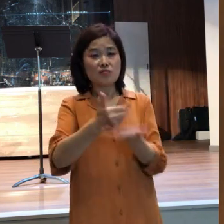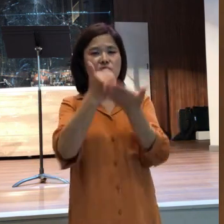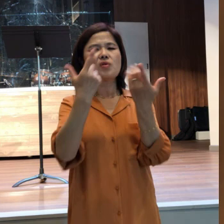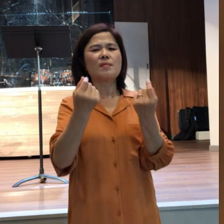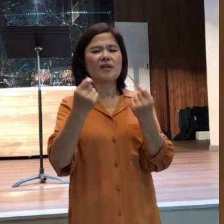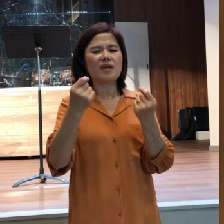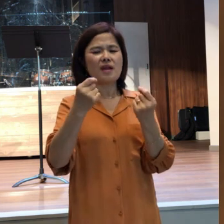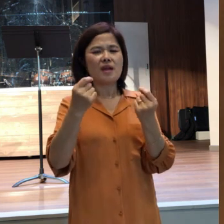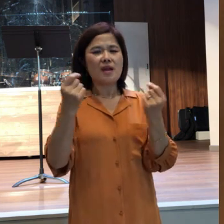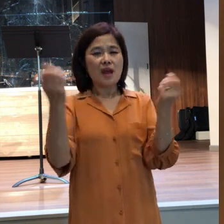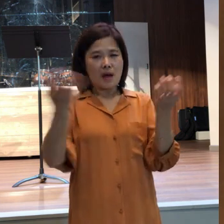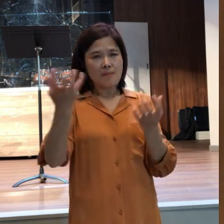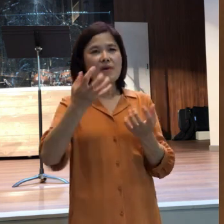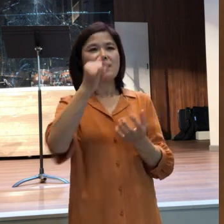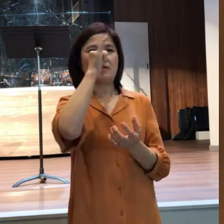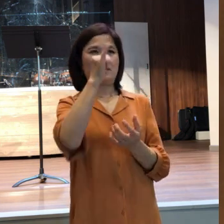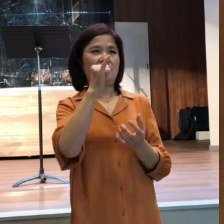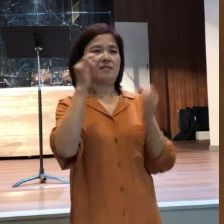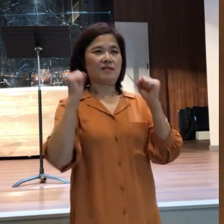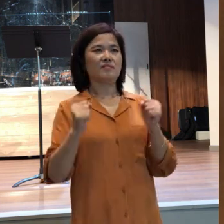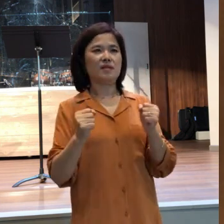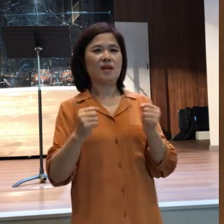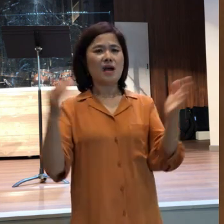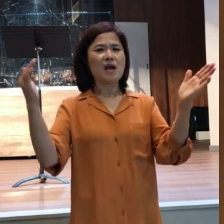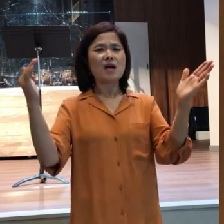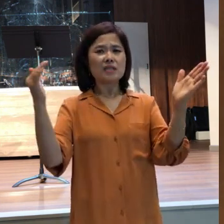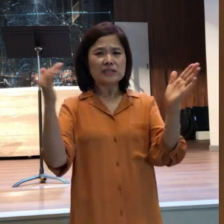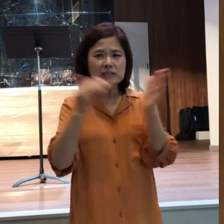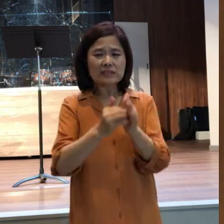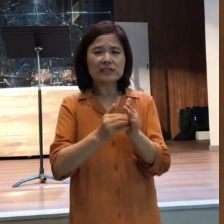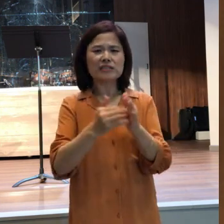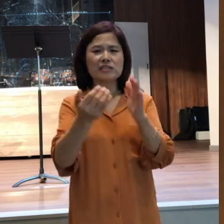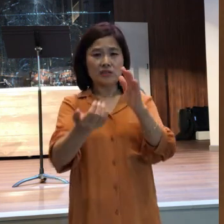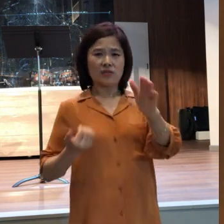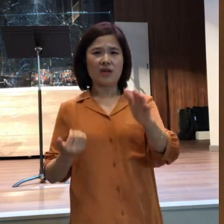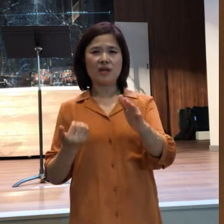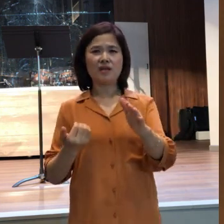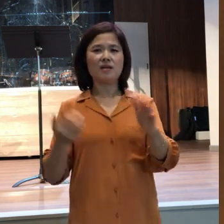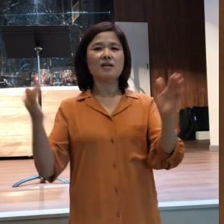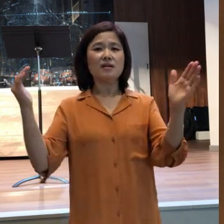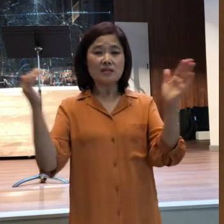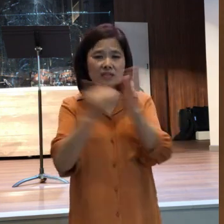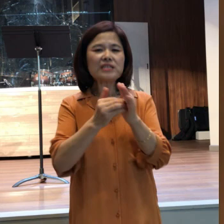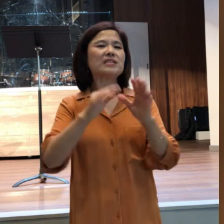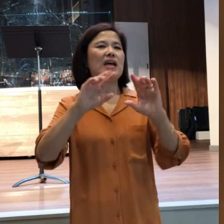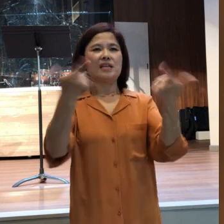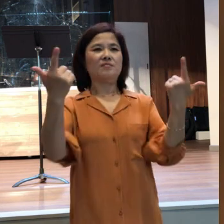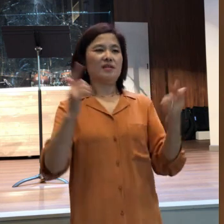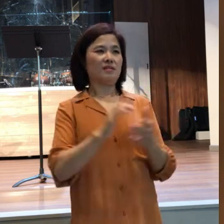주님도 아파하십니다. 끝이 나기 전에는 끝이 아닙니다.